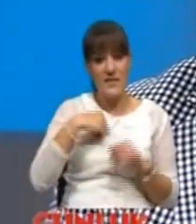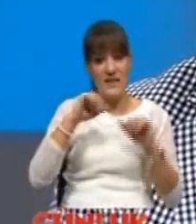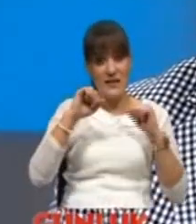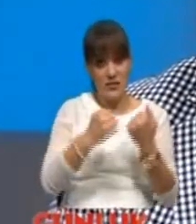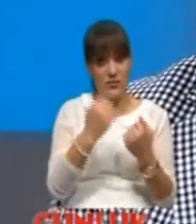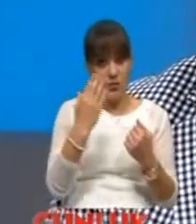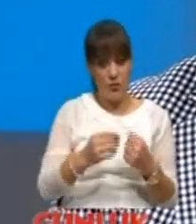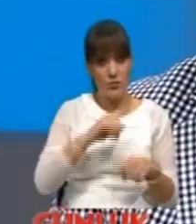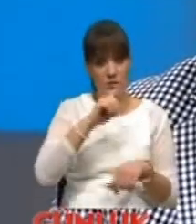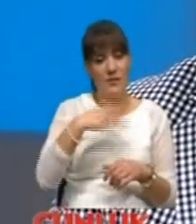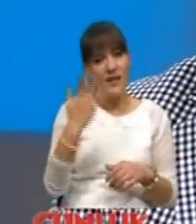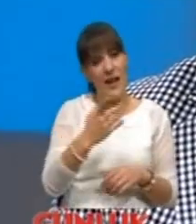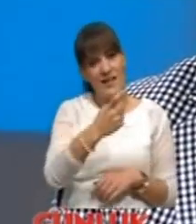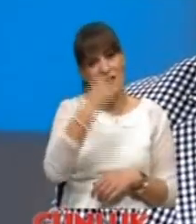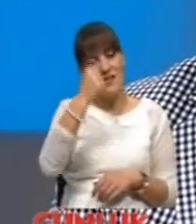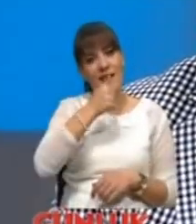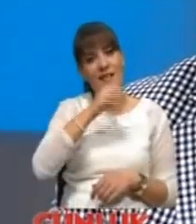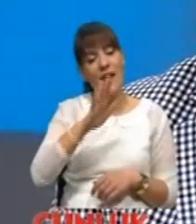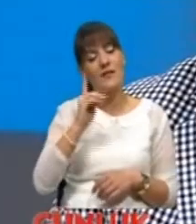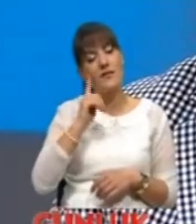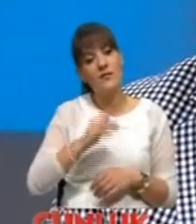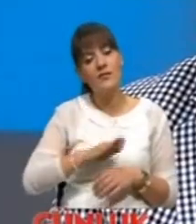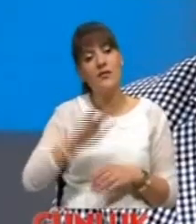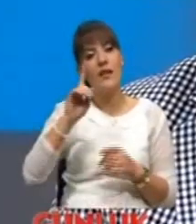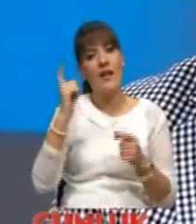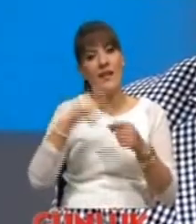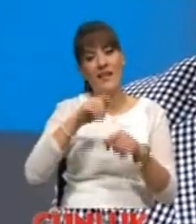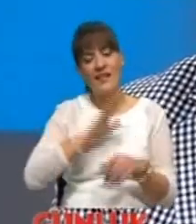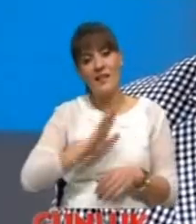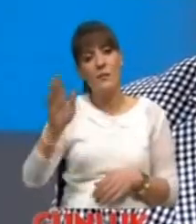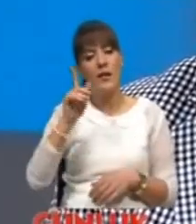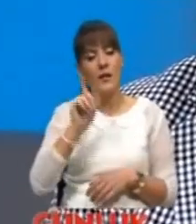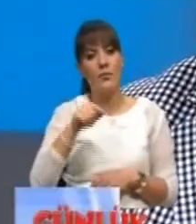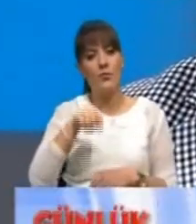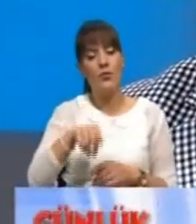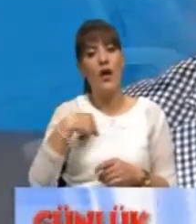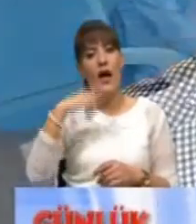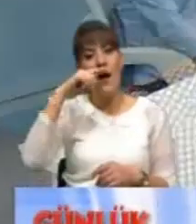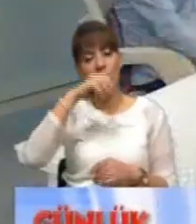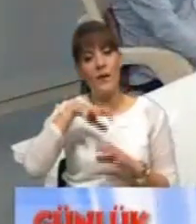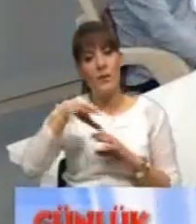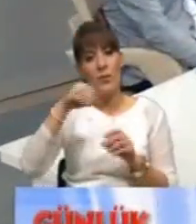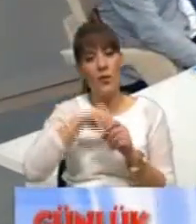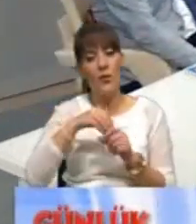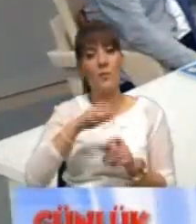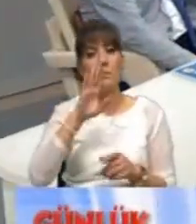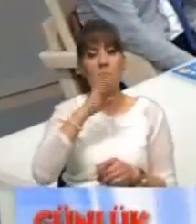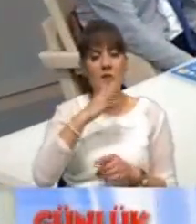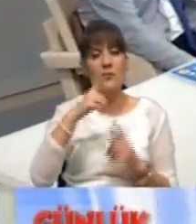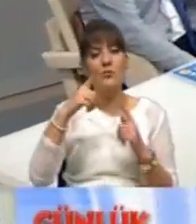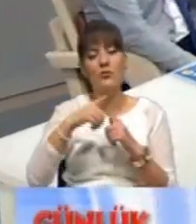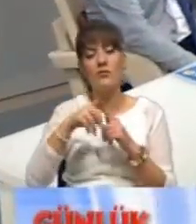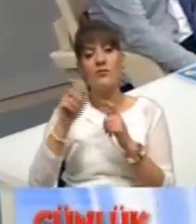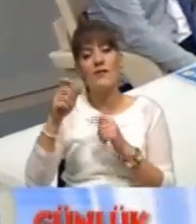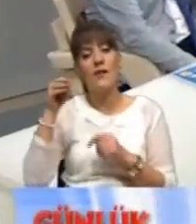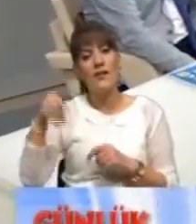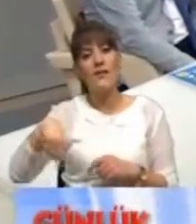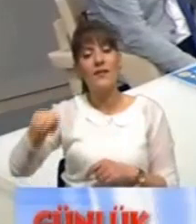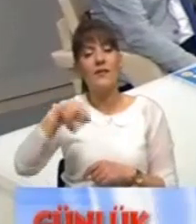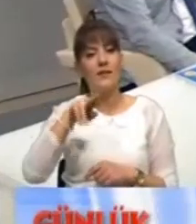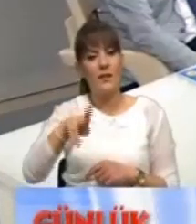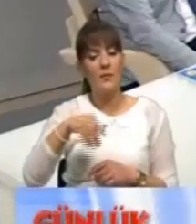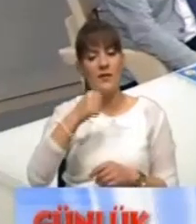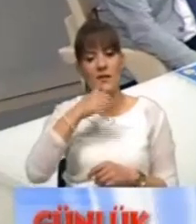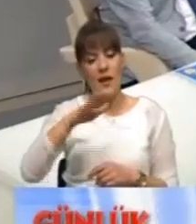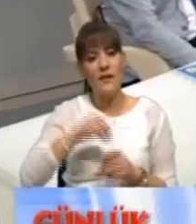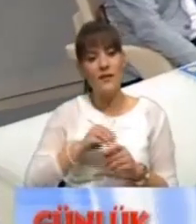olduğu dönemde de daha sıcak denizlere doğru göç etmeleri gerekiyor. Bu da Kuzey Afrika bölgeler, işte Mısır, Tunus, Cezayir gibi o sahillere